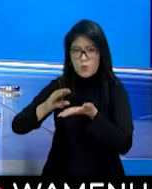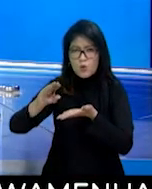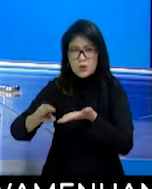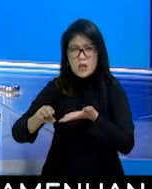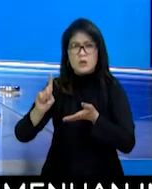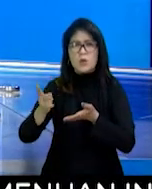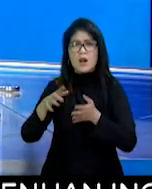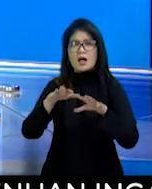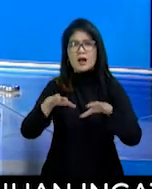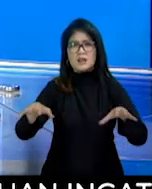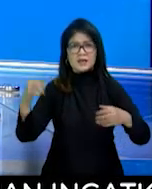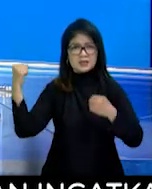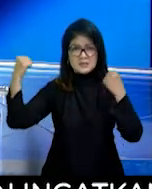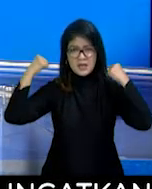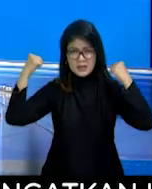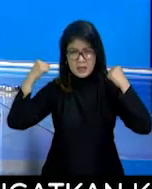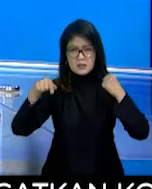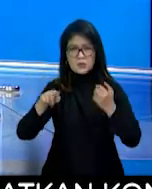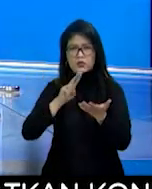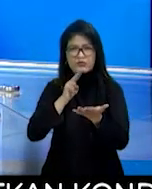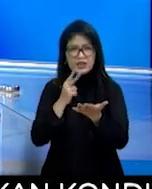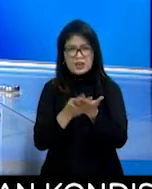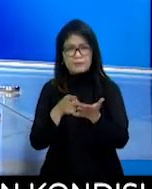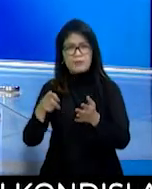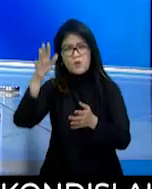yang diduga merupakan tender fiktif.